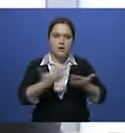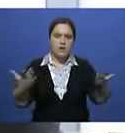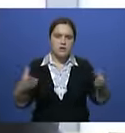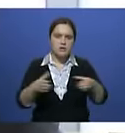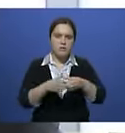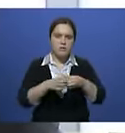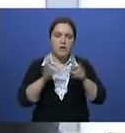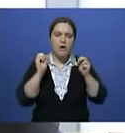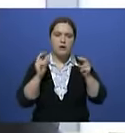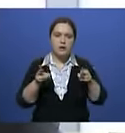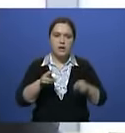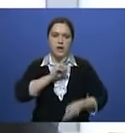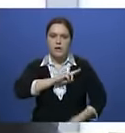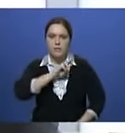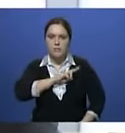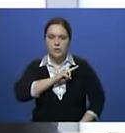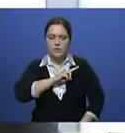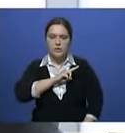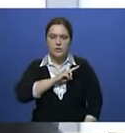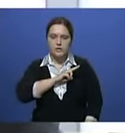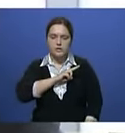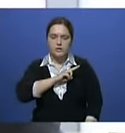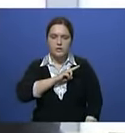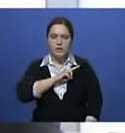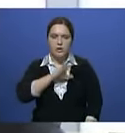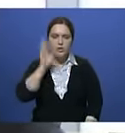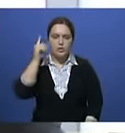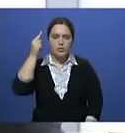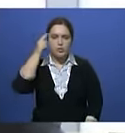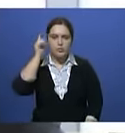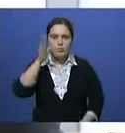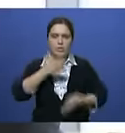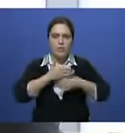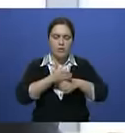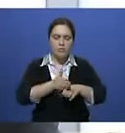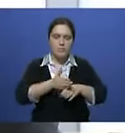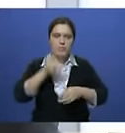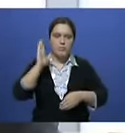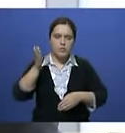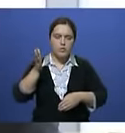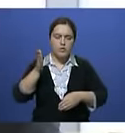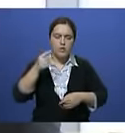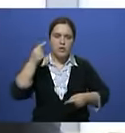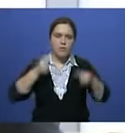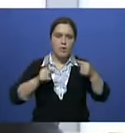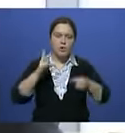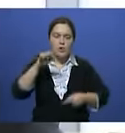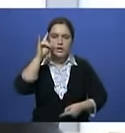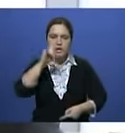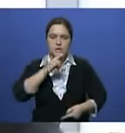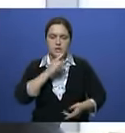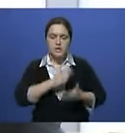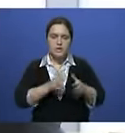полиэтничном их государствах он сработал на разъединение э в Казахстане благодаря вот такой взвешенной